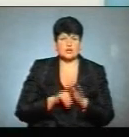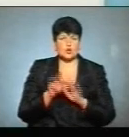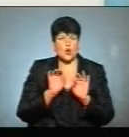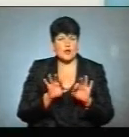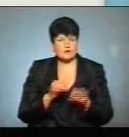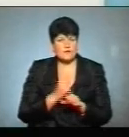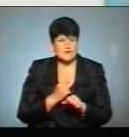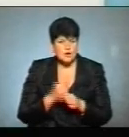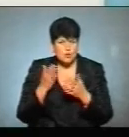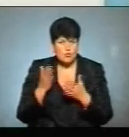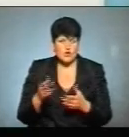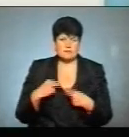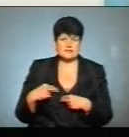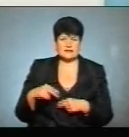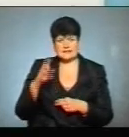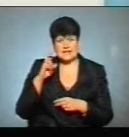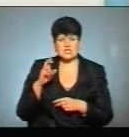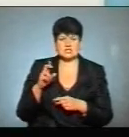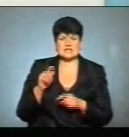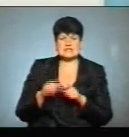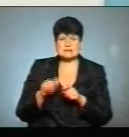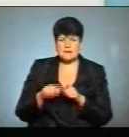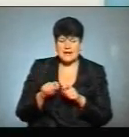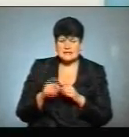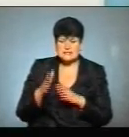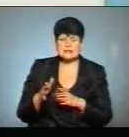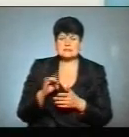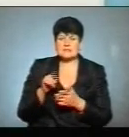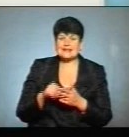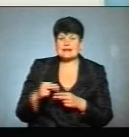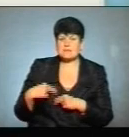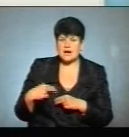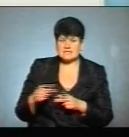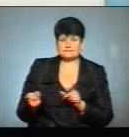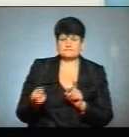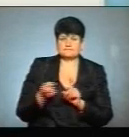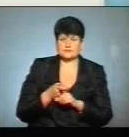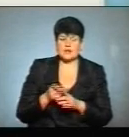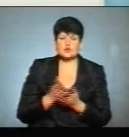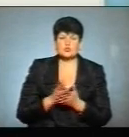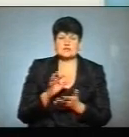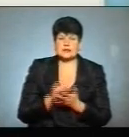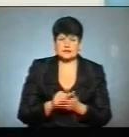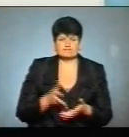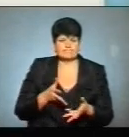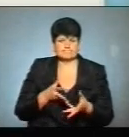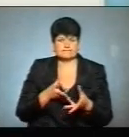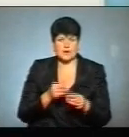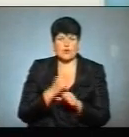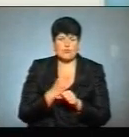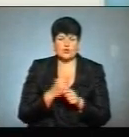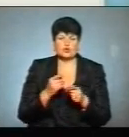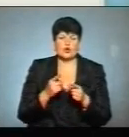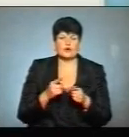робота працівниками Держінспекції з питань праці, до якої також долучалися і працівники служби зайнятості, де переконували роботодавців, що таке